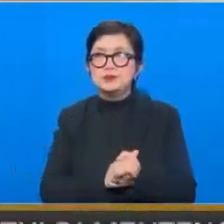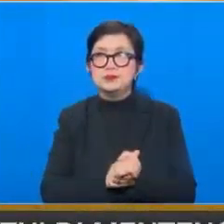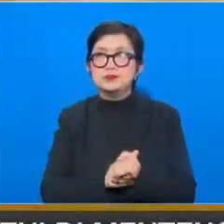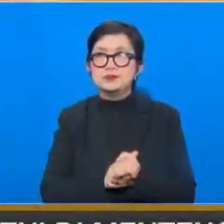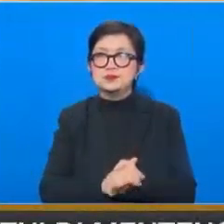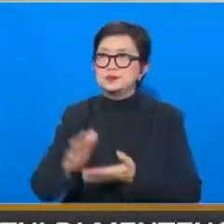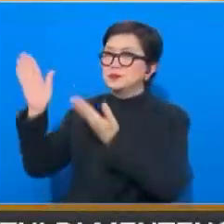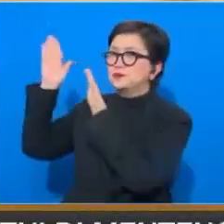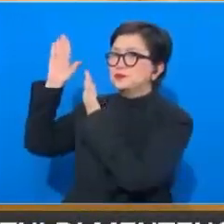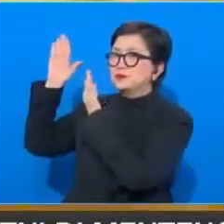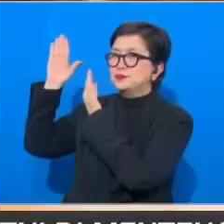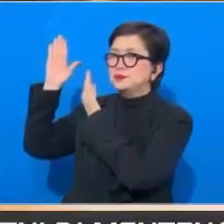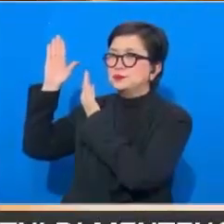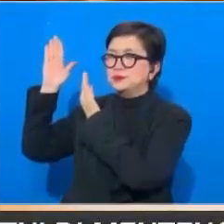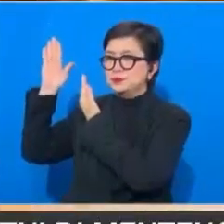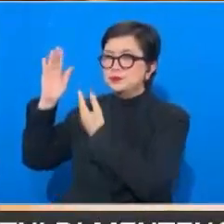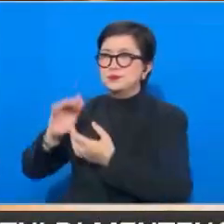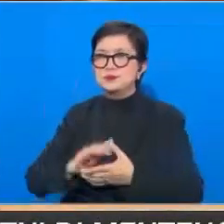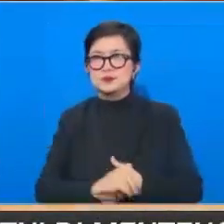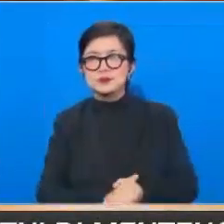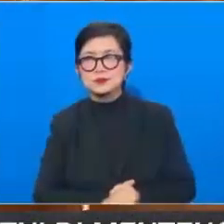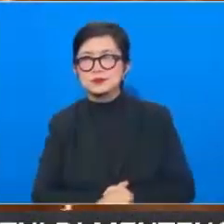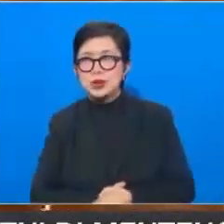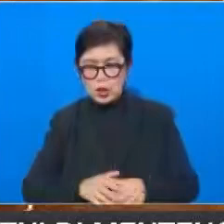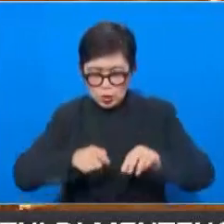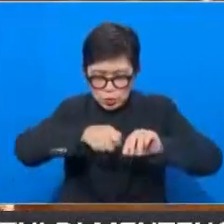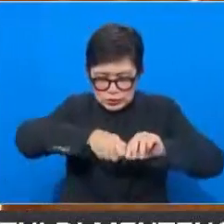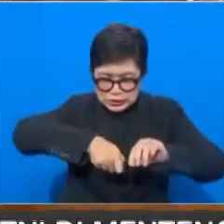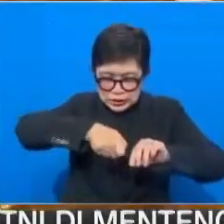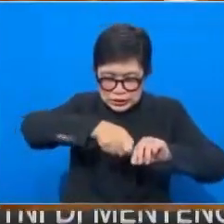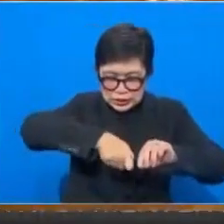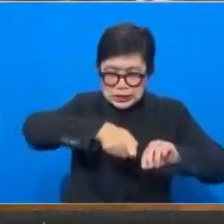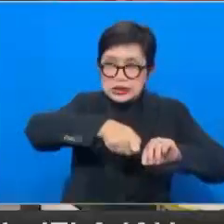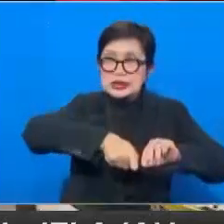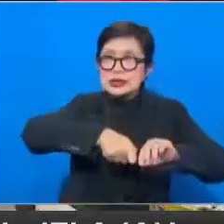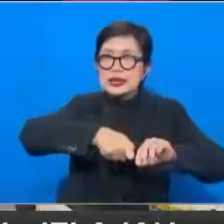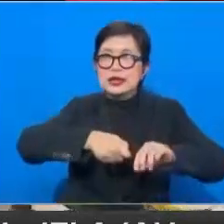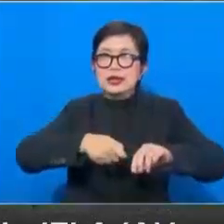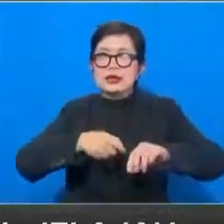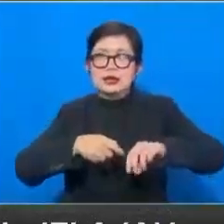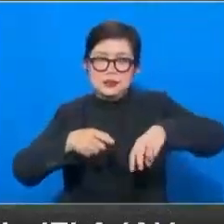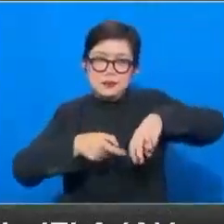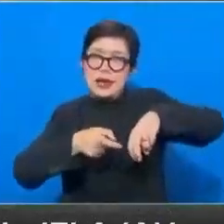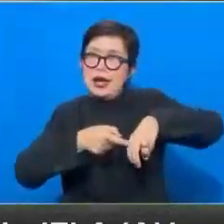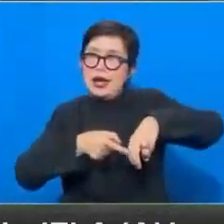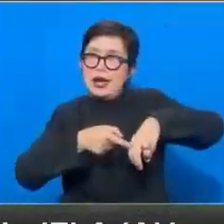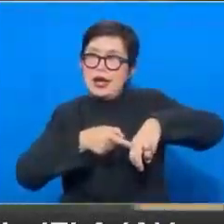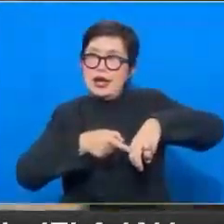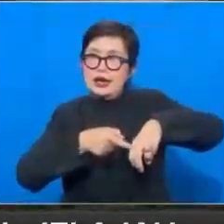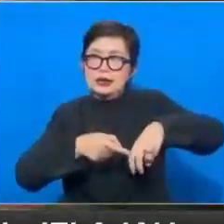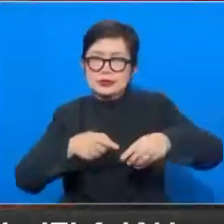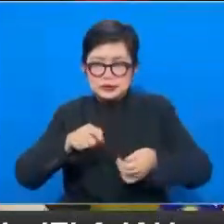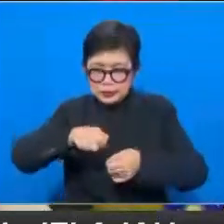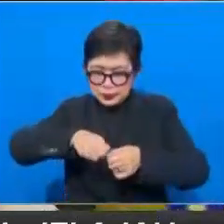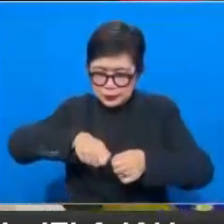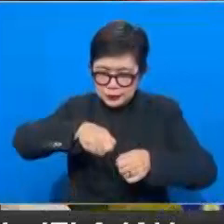domba, dan tom yum domba. Untuk stik domba Garut, daging yang digunakan adalah bagian paha. Belum matang aja udah bikin